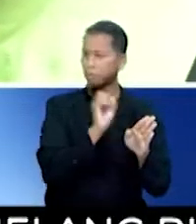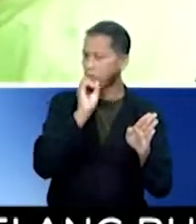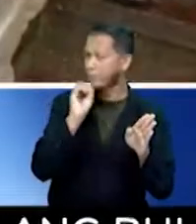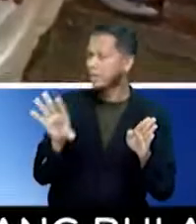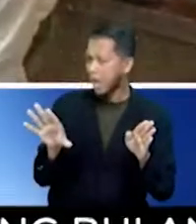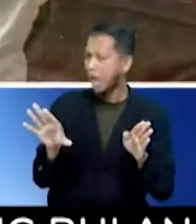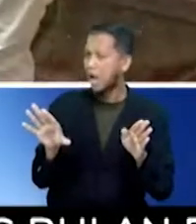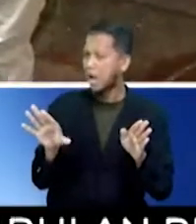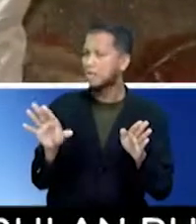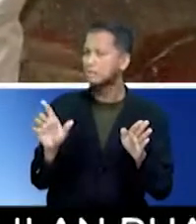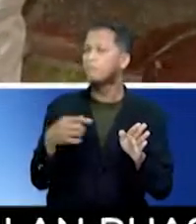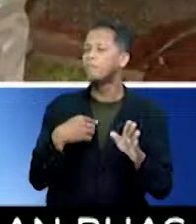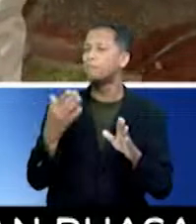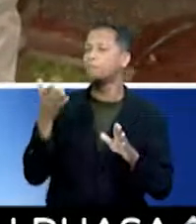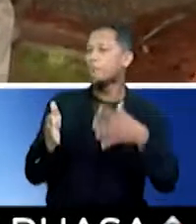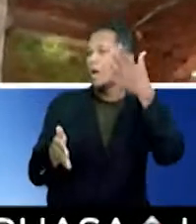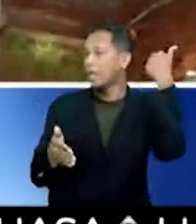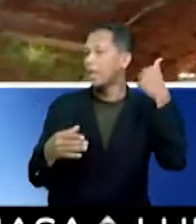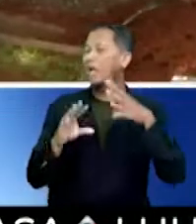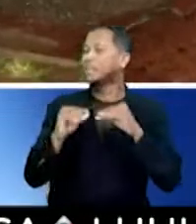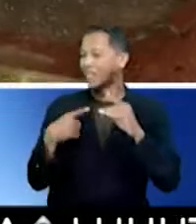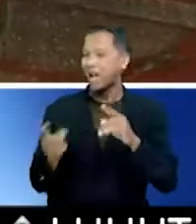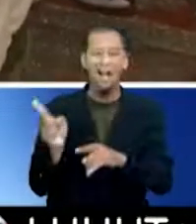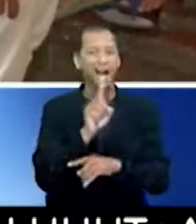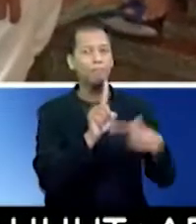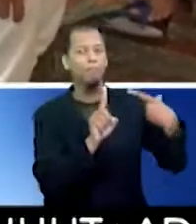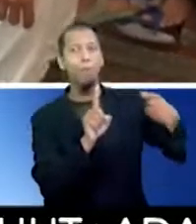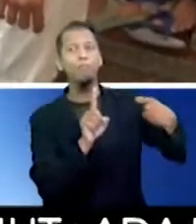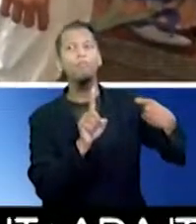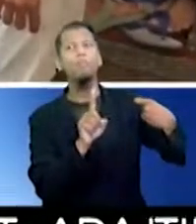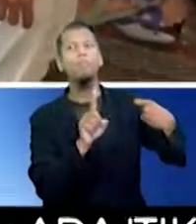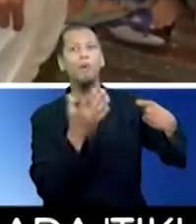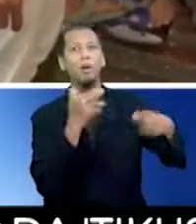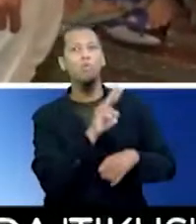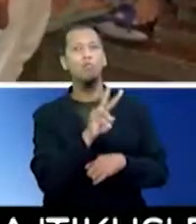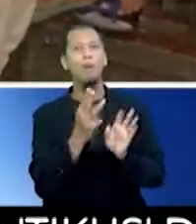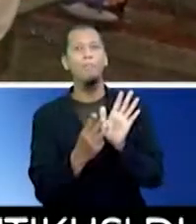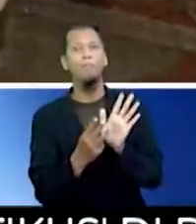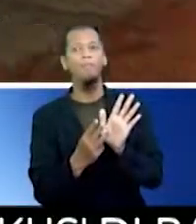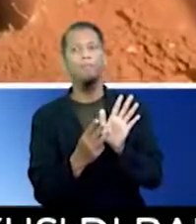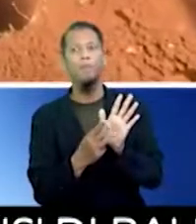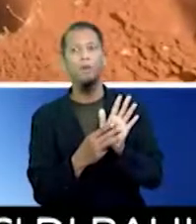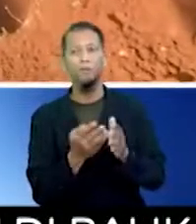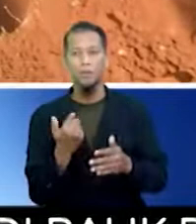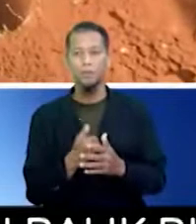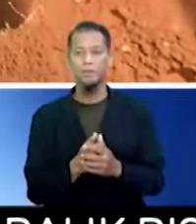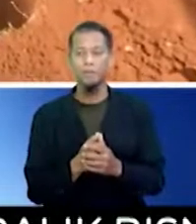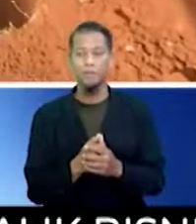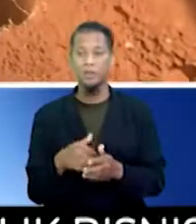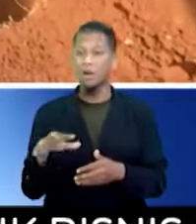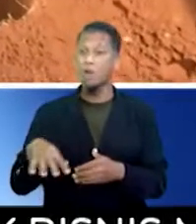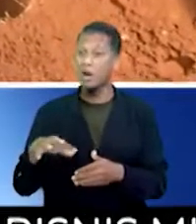oleh KKB yang diketahui terjadi pada tanggal dua padat 2022 tidak hanya dari pihak keluarga dan kerabat saja yang juga